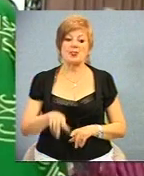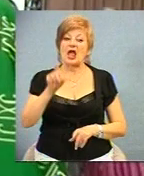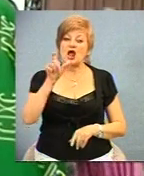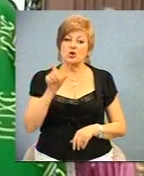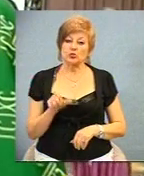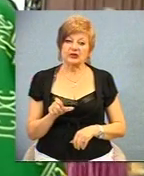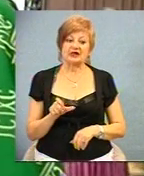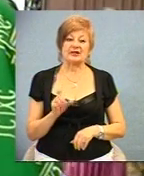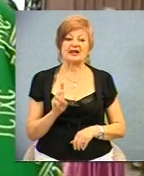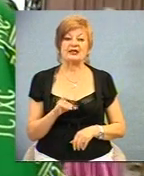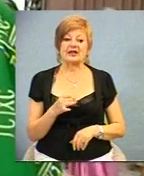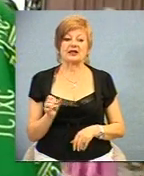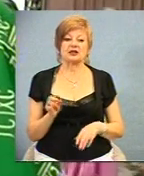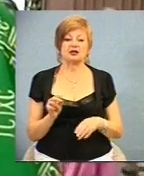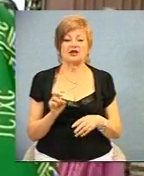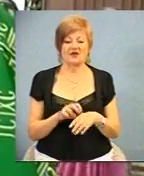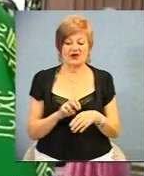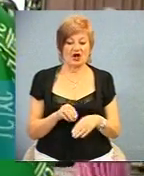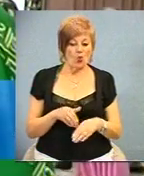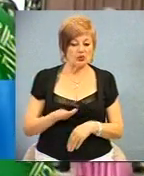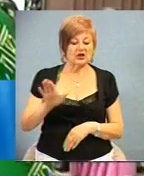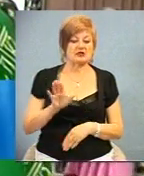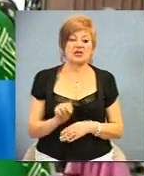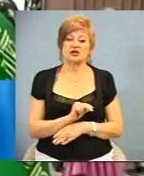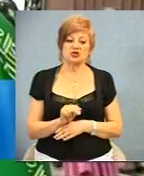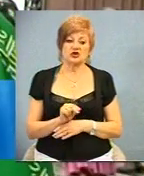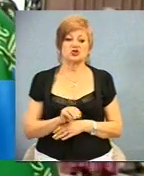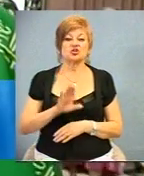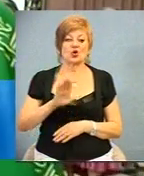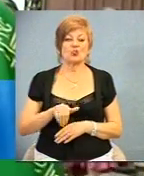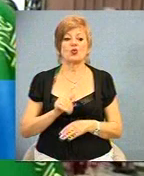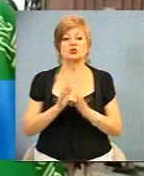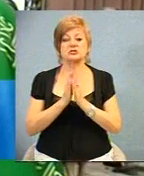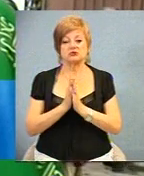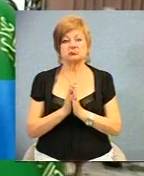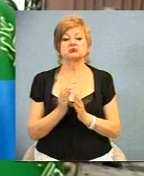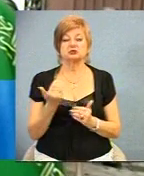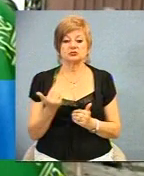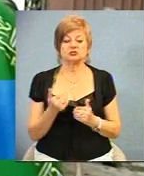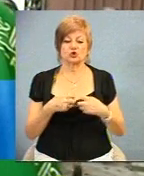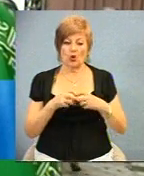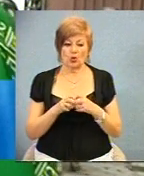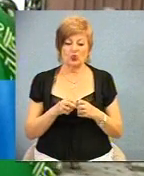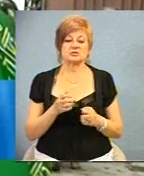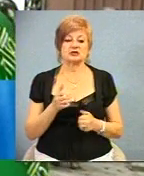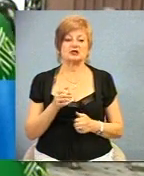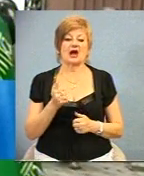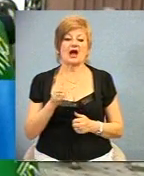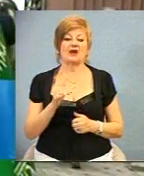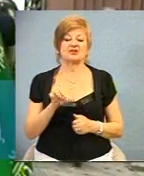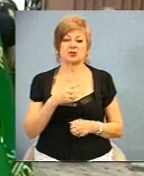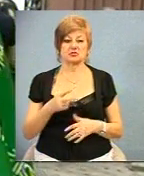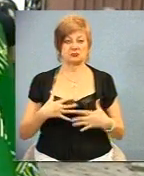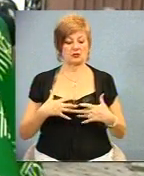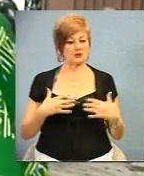якій лікарі відказалися лікувати, після молитви акафістів біля мощей Афанасія Афонського стала здоровою